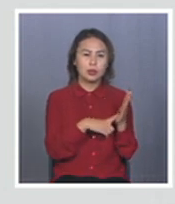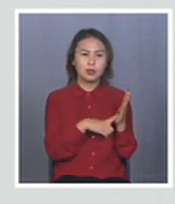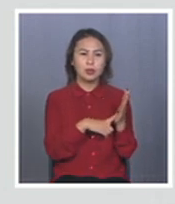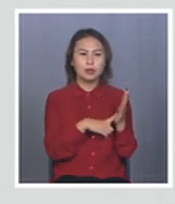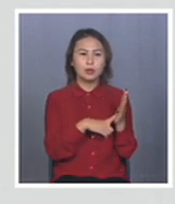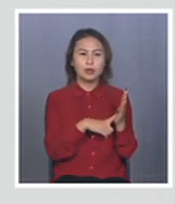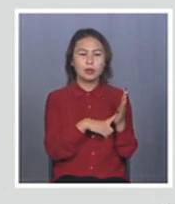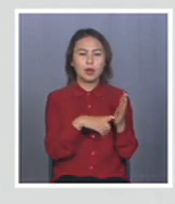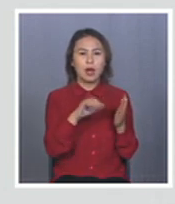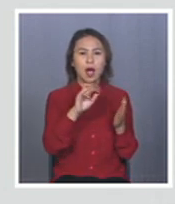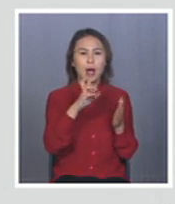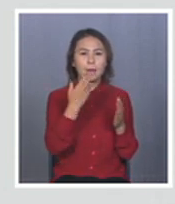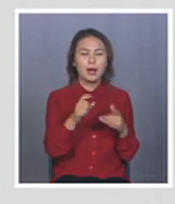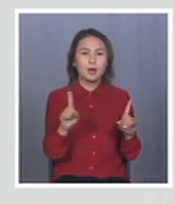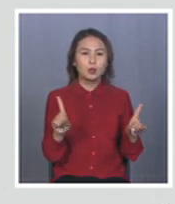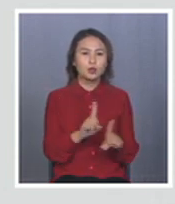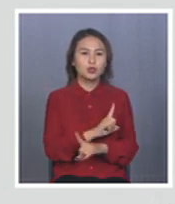Сұрақ. Абай музейі